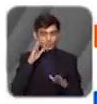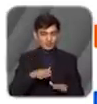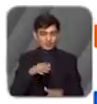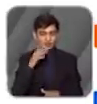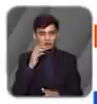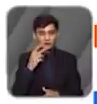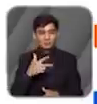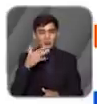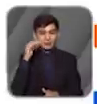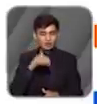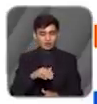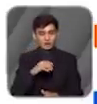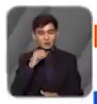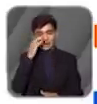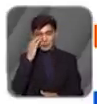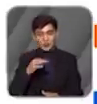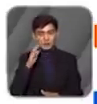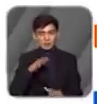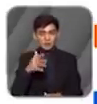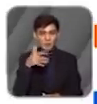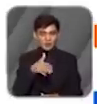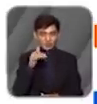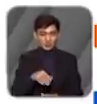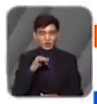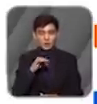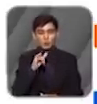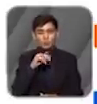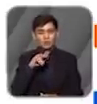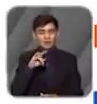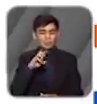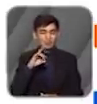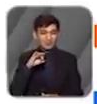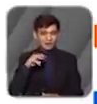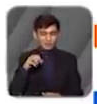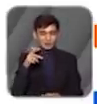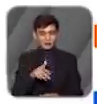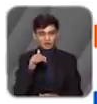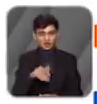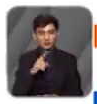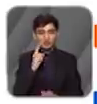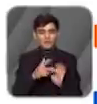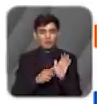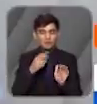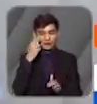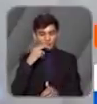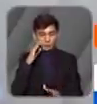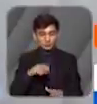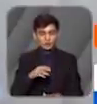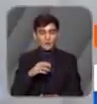Әмірліктерінде, 5000-і Германияда, 3000 жерлесіміз Ұлыбританияда, 1800-і Италияда, 1000-і